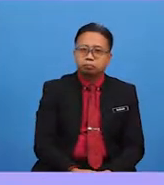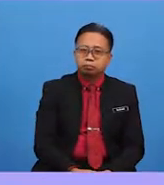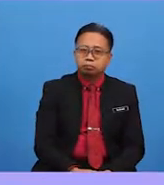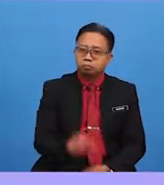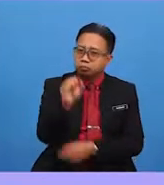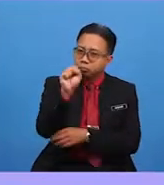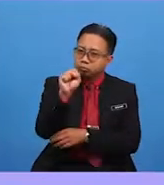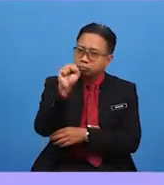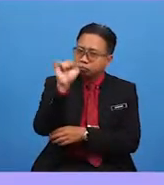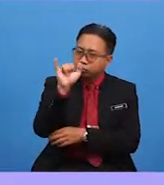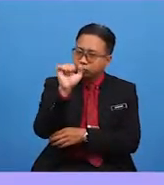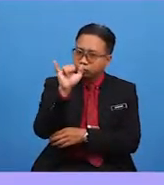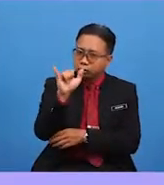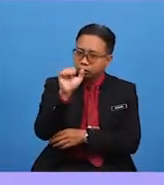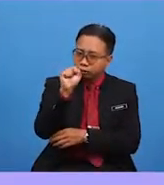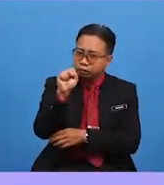ke-si-ru.